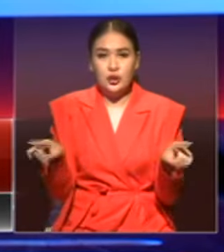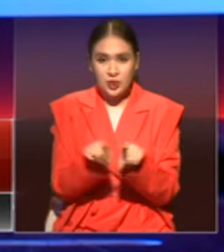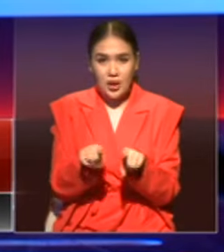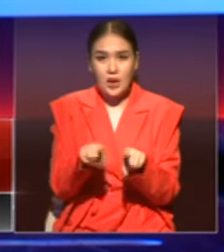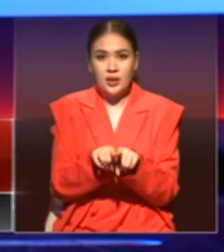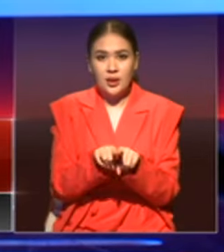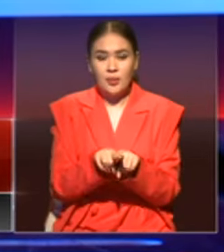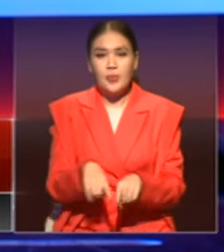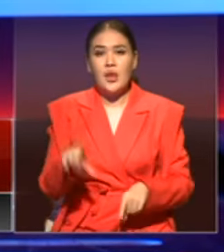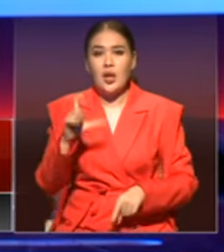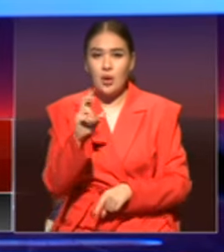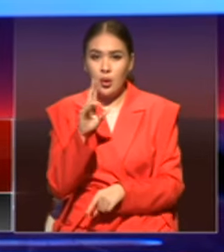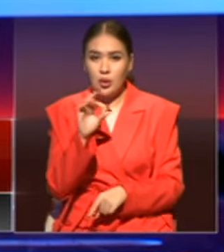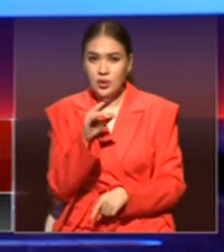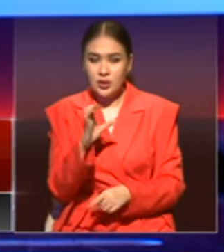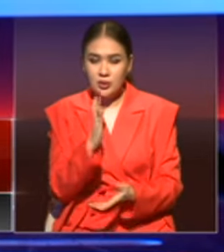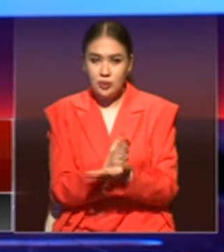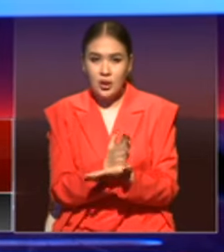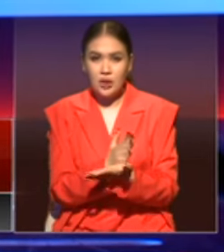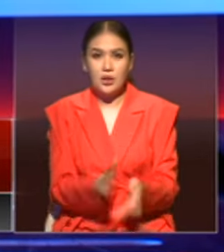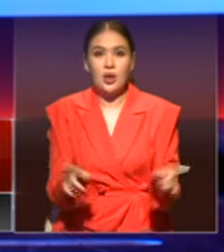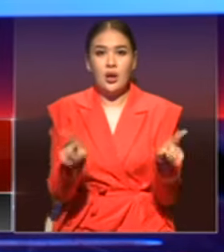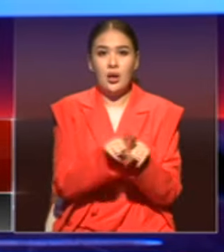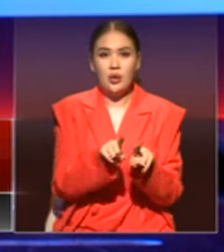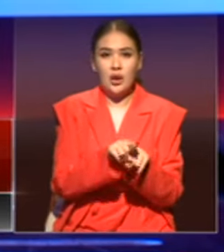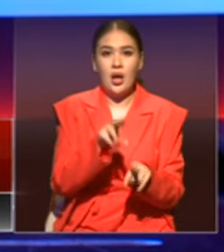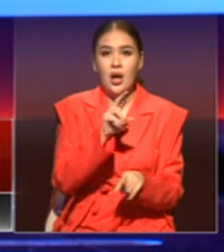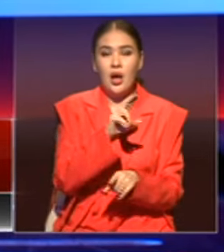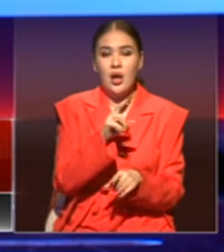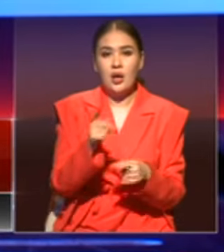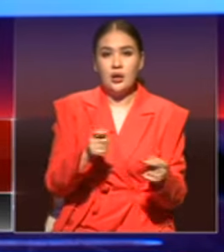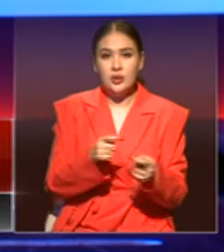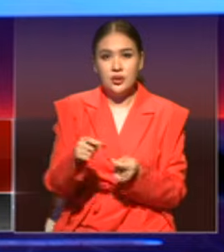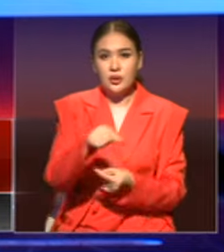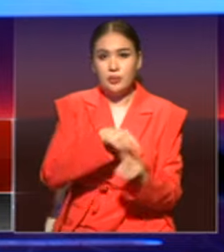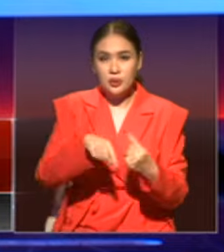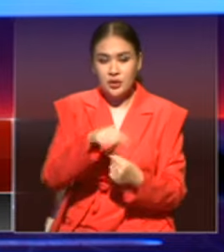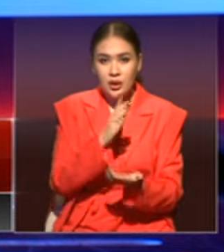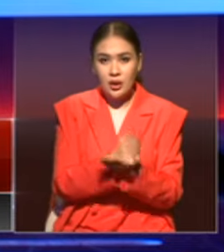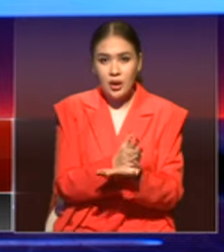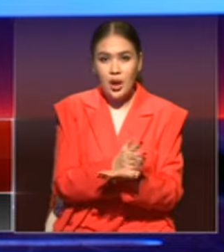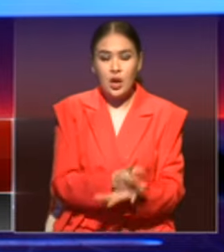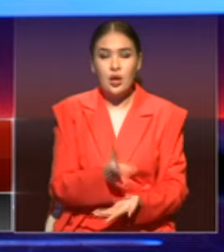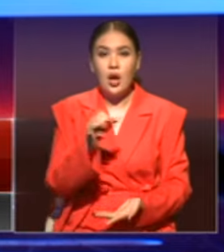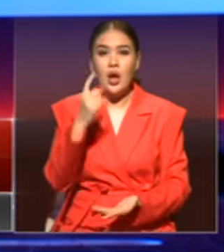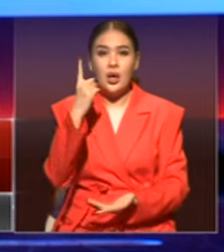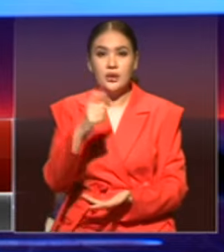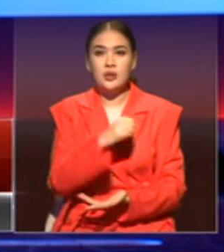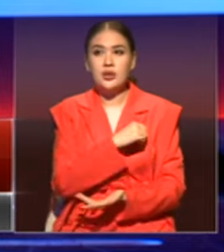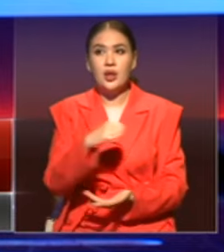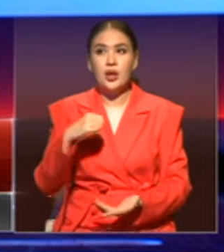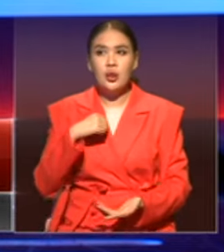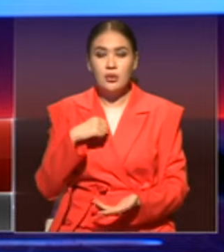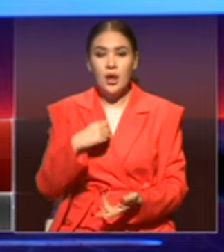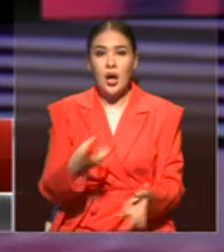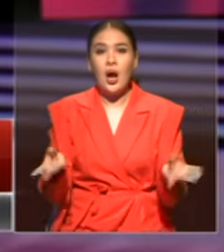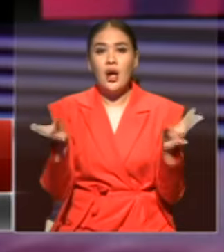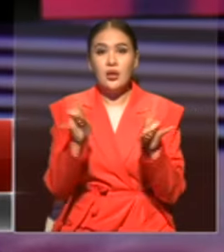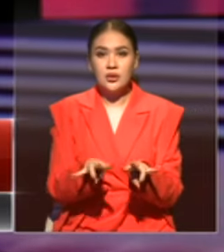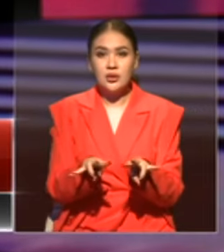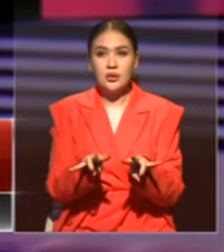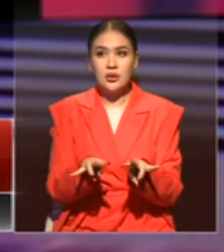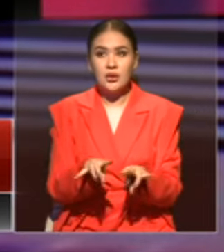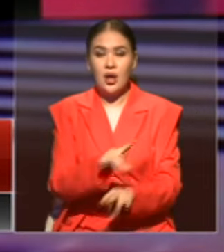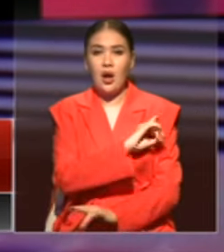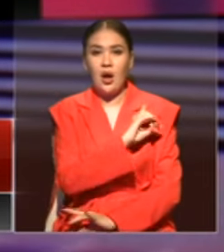көрсетілген, экологиялық кодекс бар, басқа кодекс бар, кәсіпкерлік кодекс бар. Бірақ бір ғана мәселе, біз бұл жаңа қалдық, осы